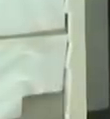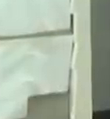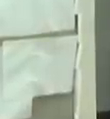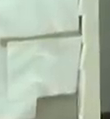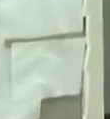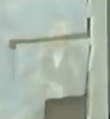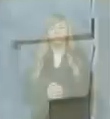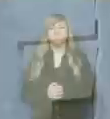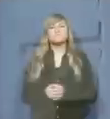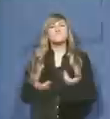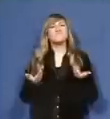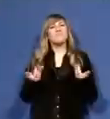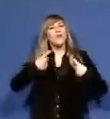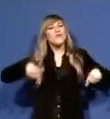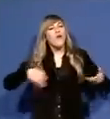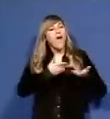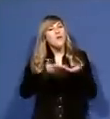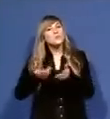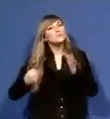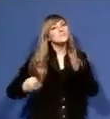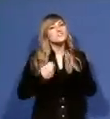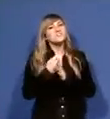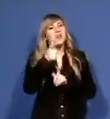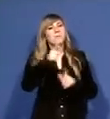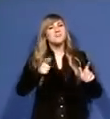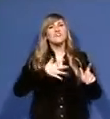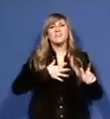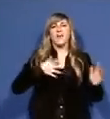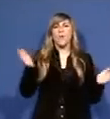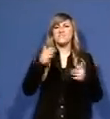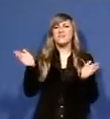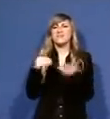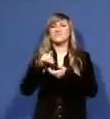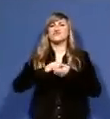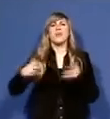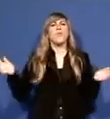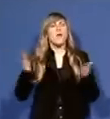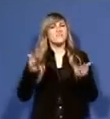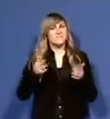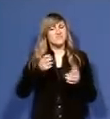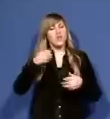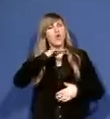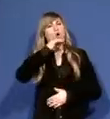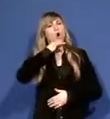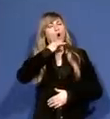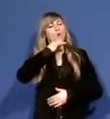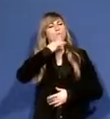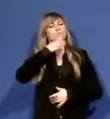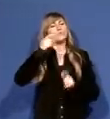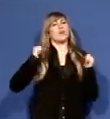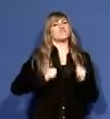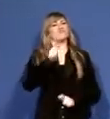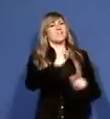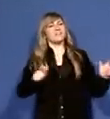Aiuteremo e sosterremo la persona di qualsiasi età o classe sociale, istituendo un comune che pensi ai suoi cittadini e che diventi un punto